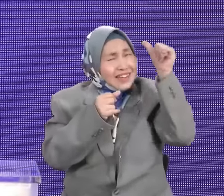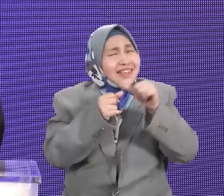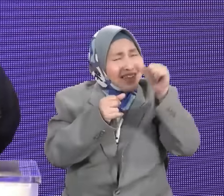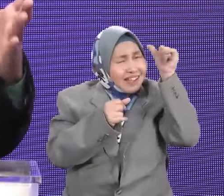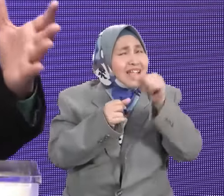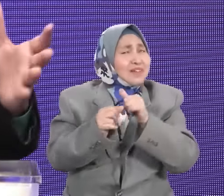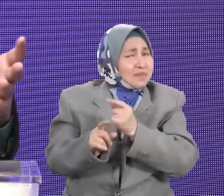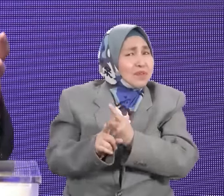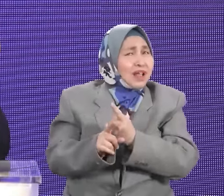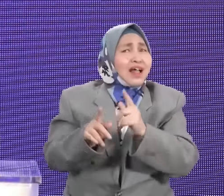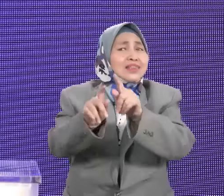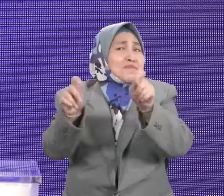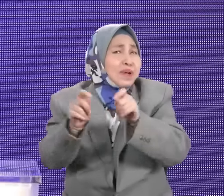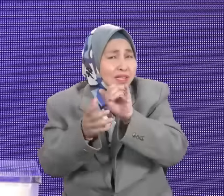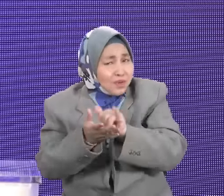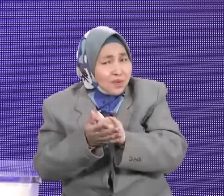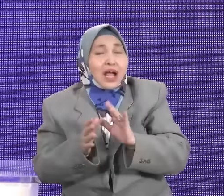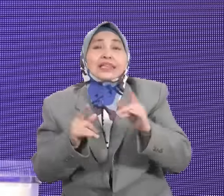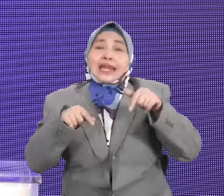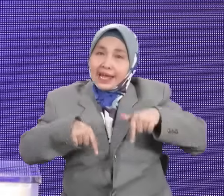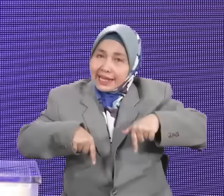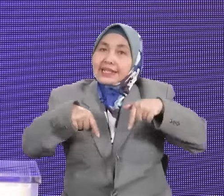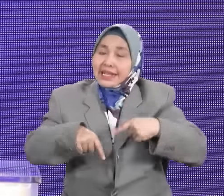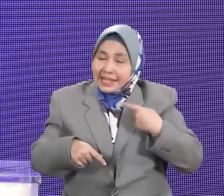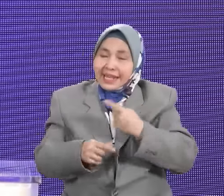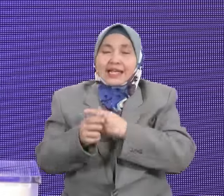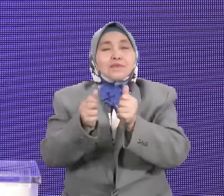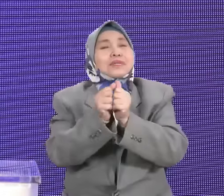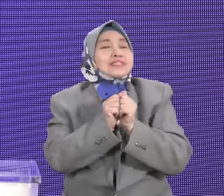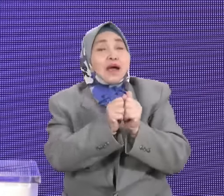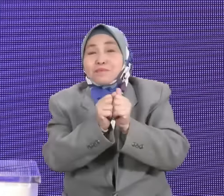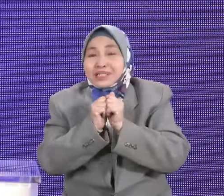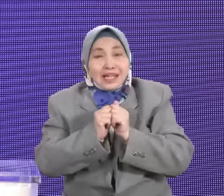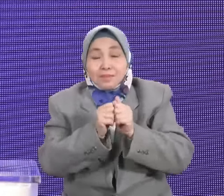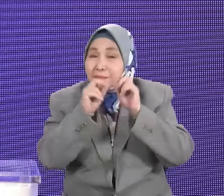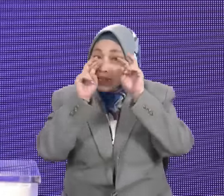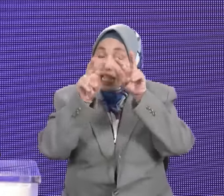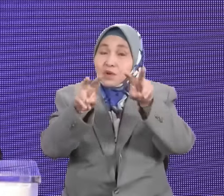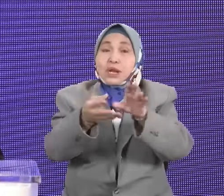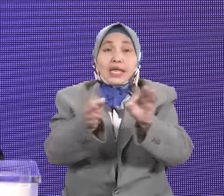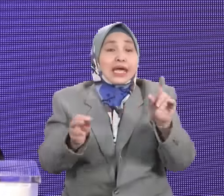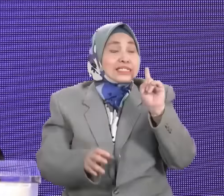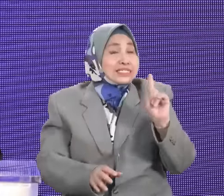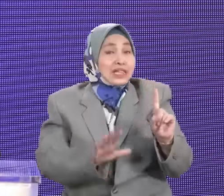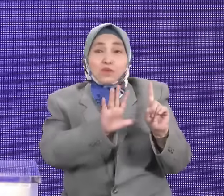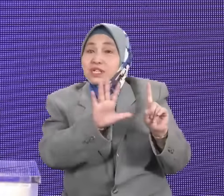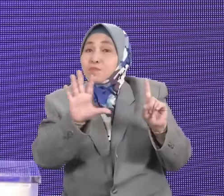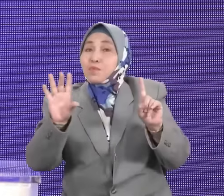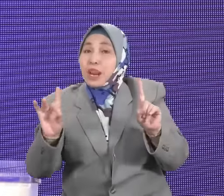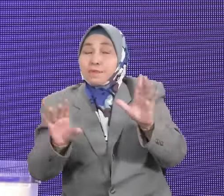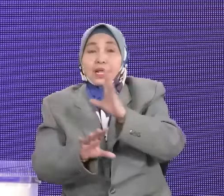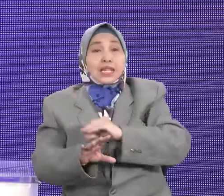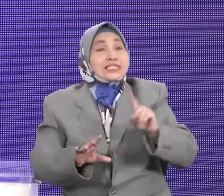lokasi tersebut dan hari ini kita akan sama-sama ya sama-sama melihat ayat 158 dan